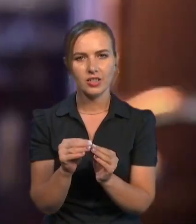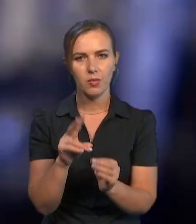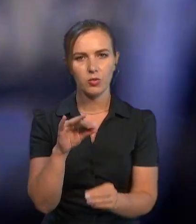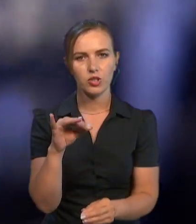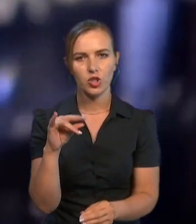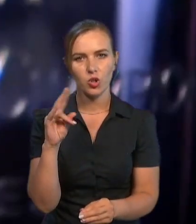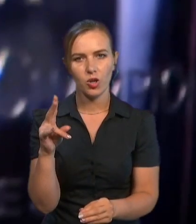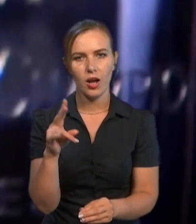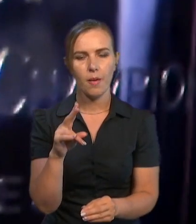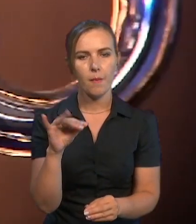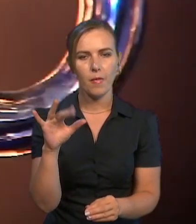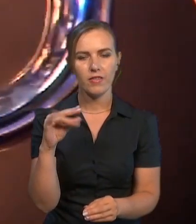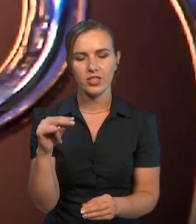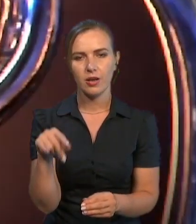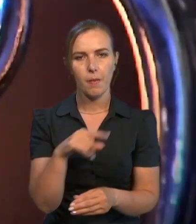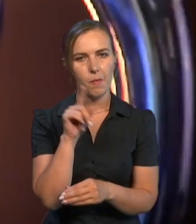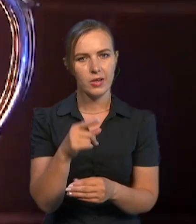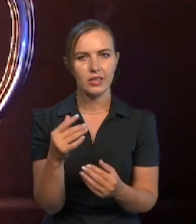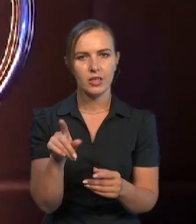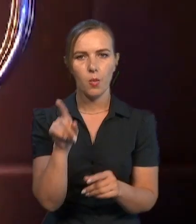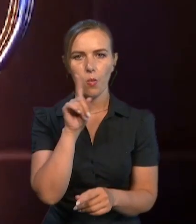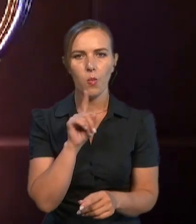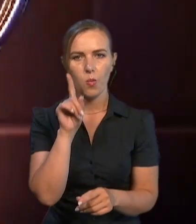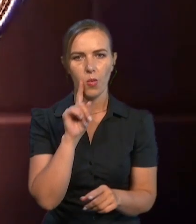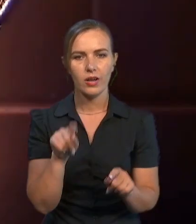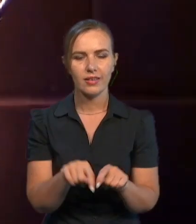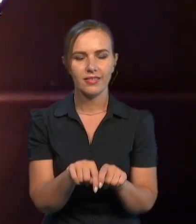і Мате Павіч? Питання поки відкрите.